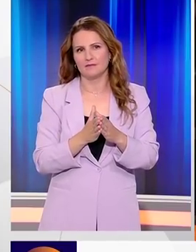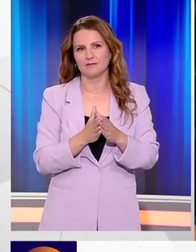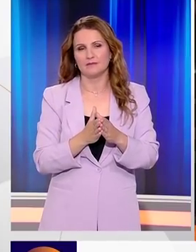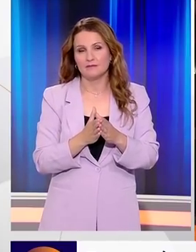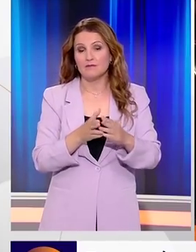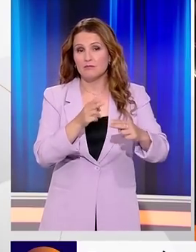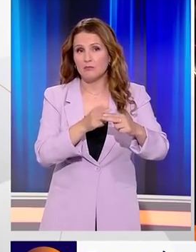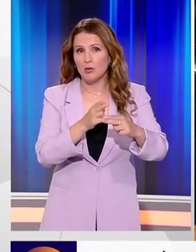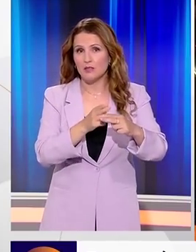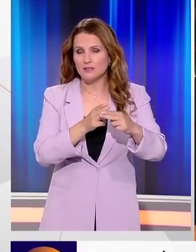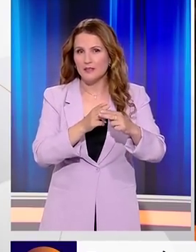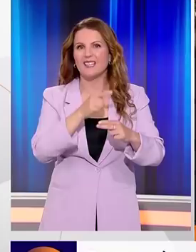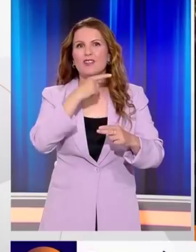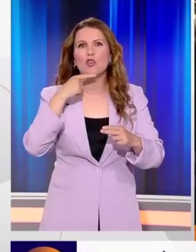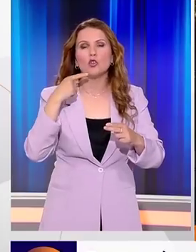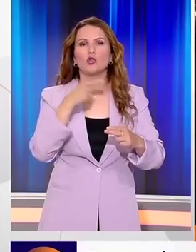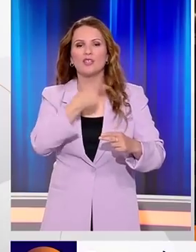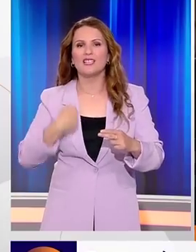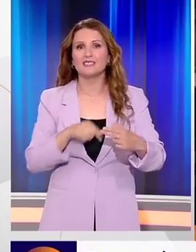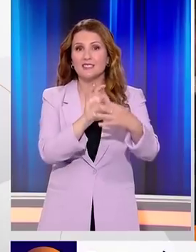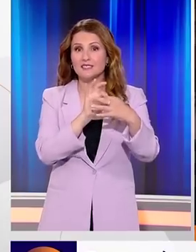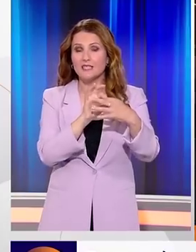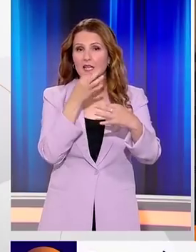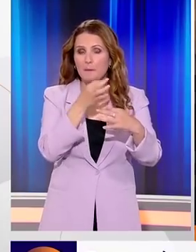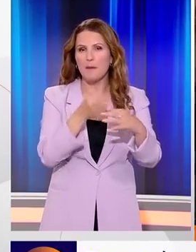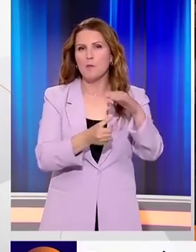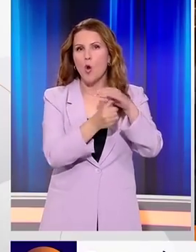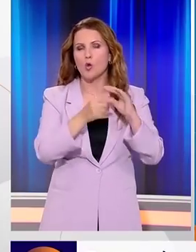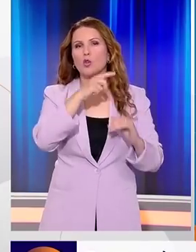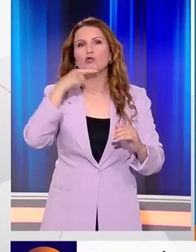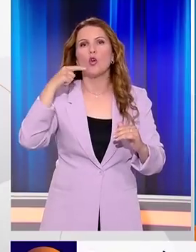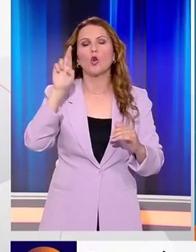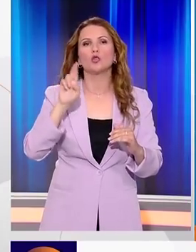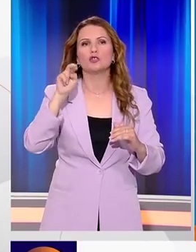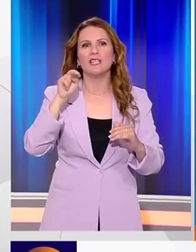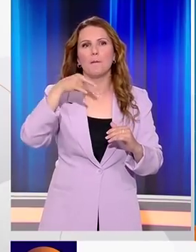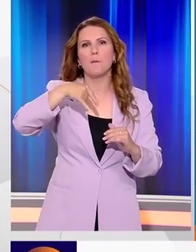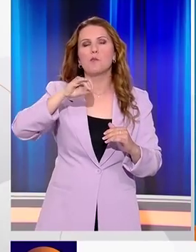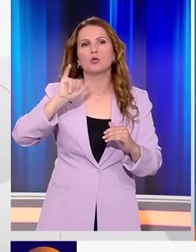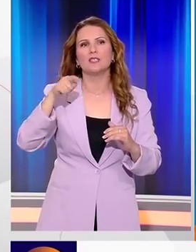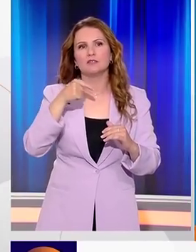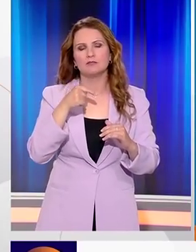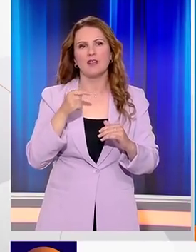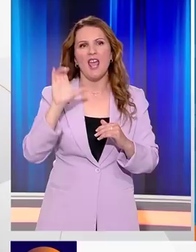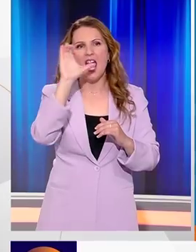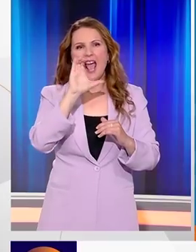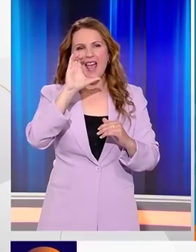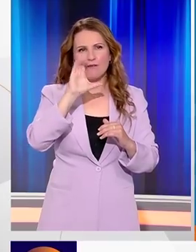Τη σημασία που δίνει στη ρωσοκινέζικη συνεργασία, υπογράμμισε ο Βλαντιμίρ Πούτιν. Οικονομικός Σύμβουλος στρέμεται στο πιο